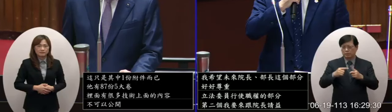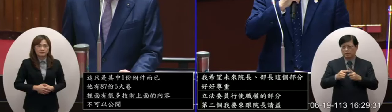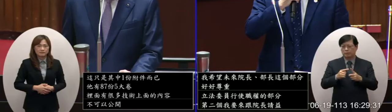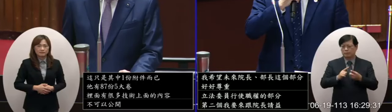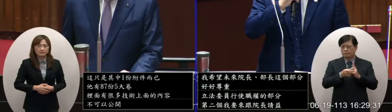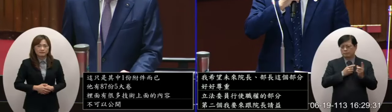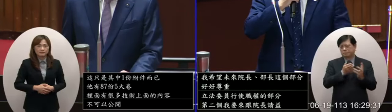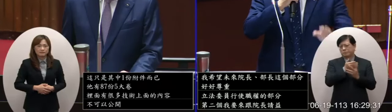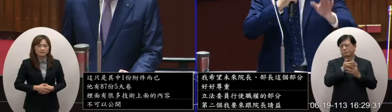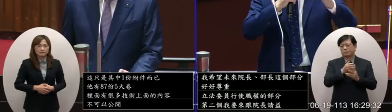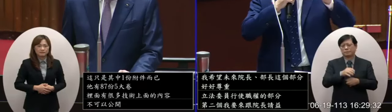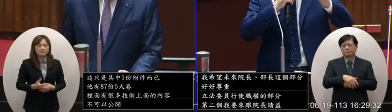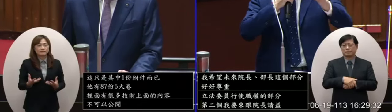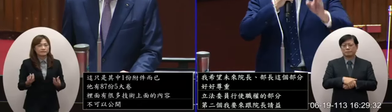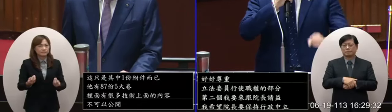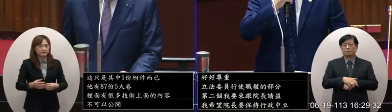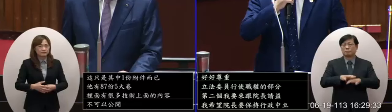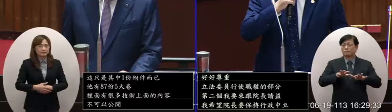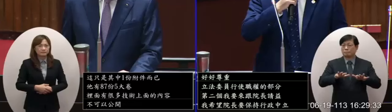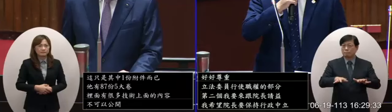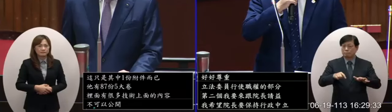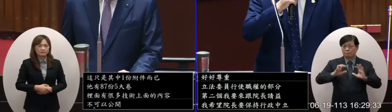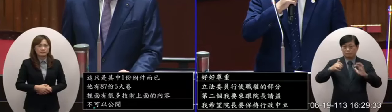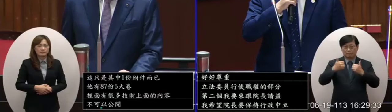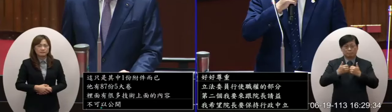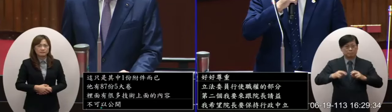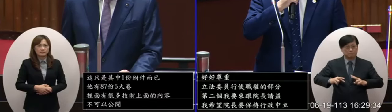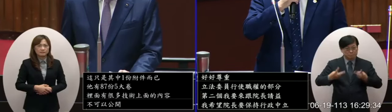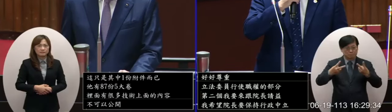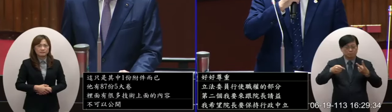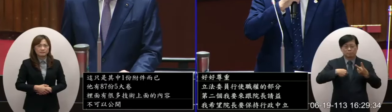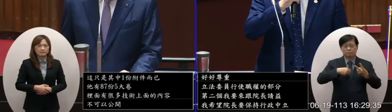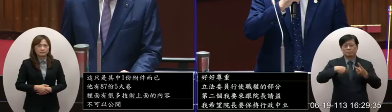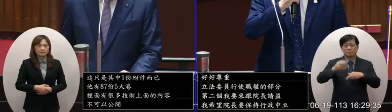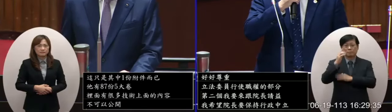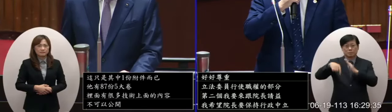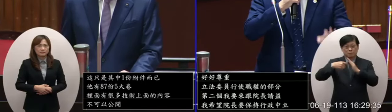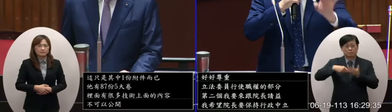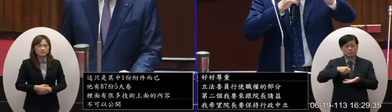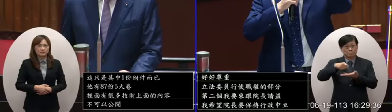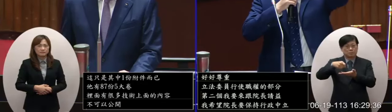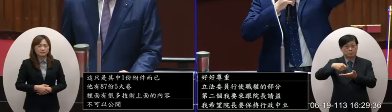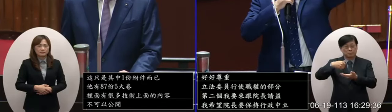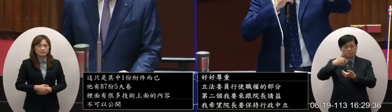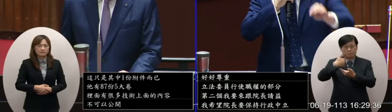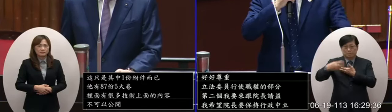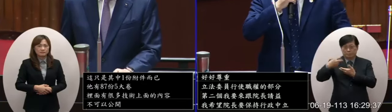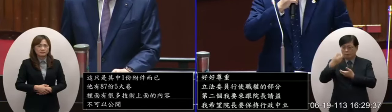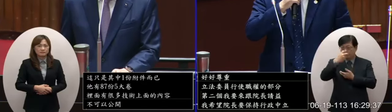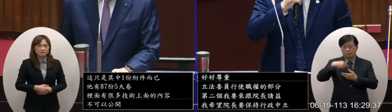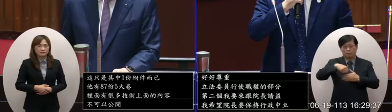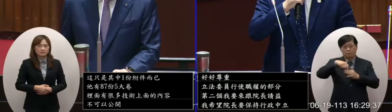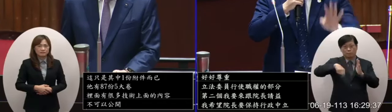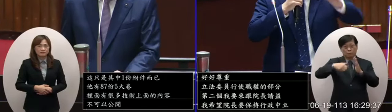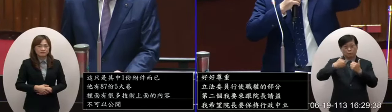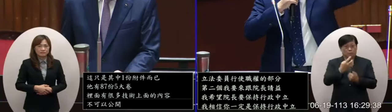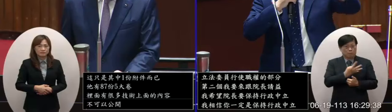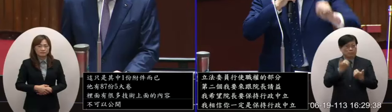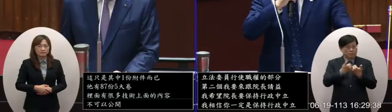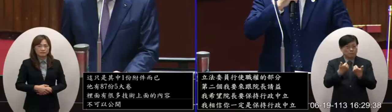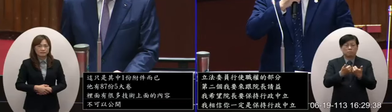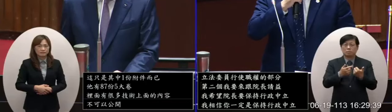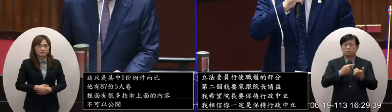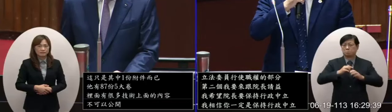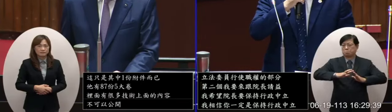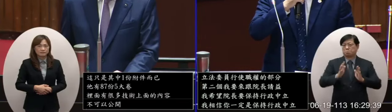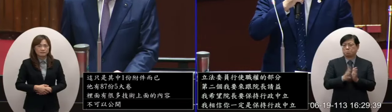在干预你。 没有。 这一次国会改革，行政院提出复议的时候，院会是礼拜四开会，结果你们马上